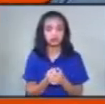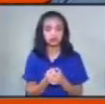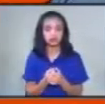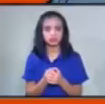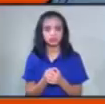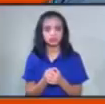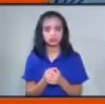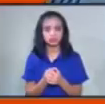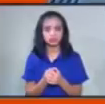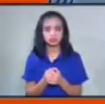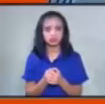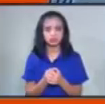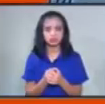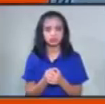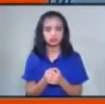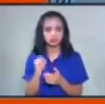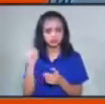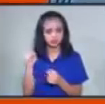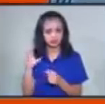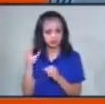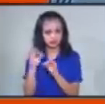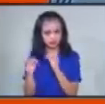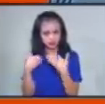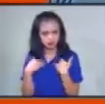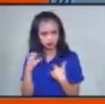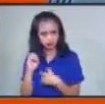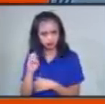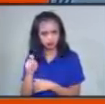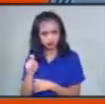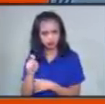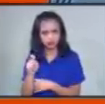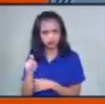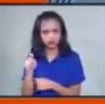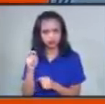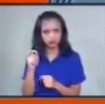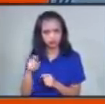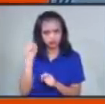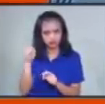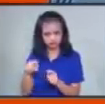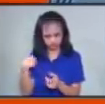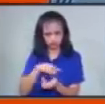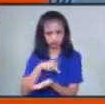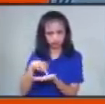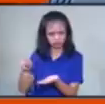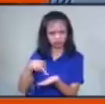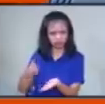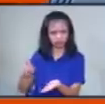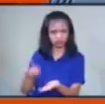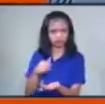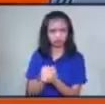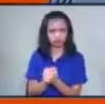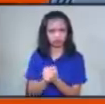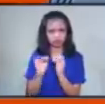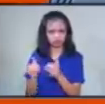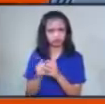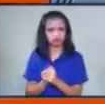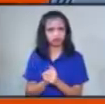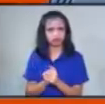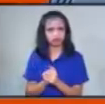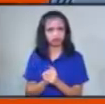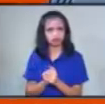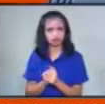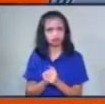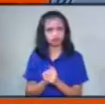kung may overtime kayong pinag-duty, binabayaran namin yun gaya sa mga ibang